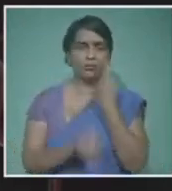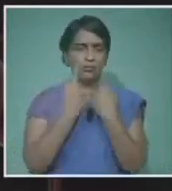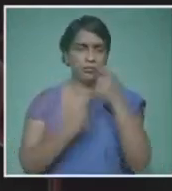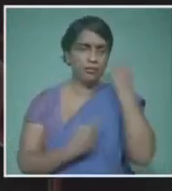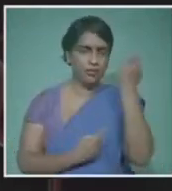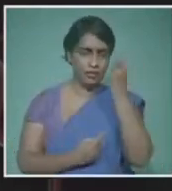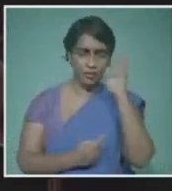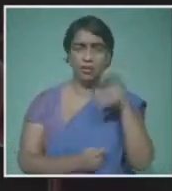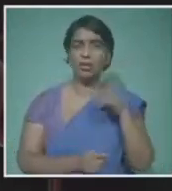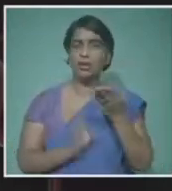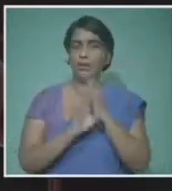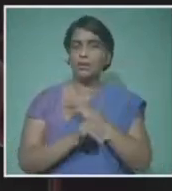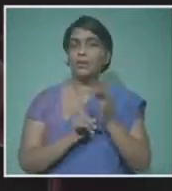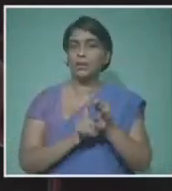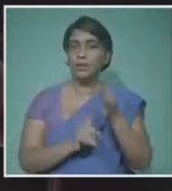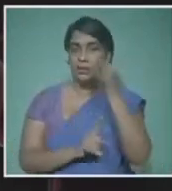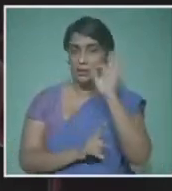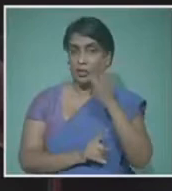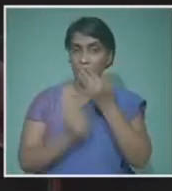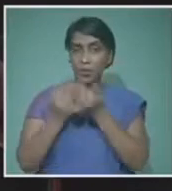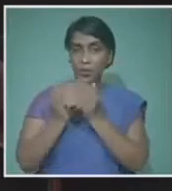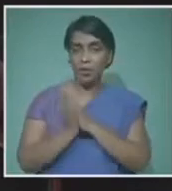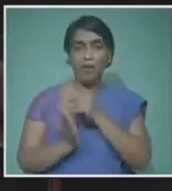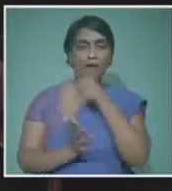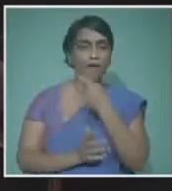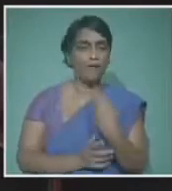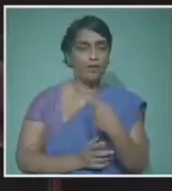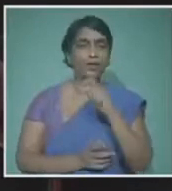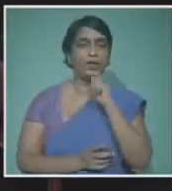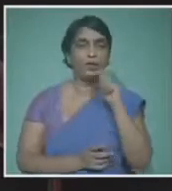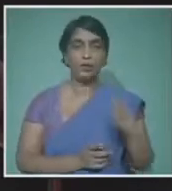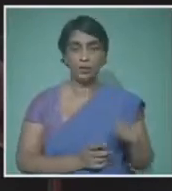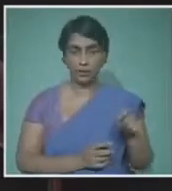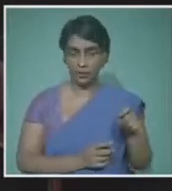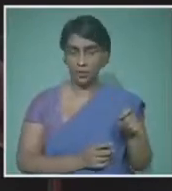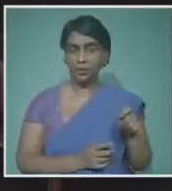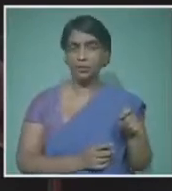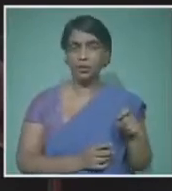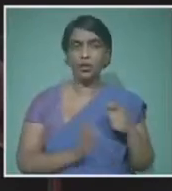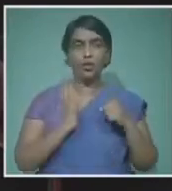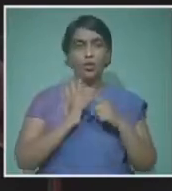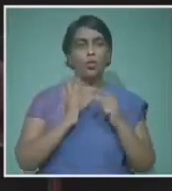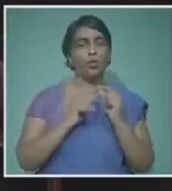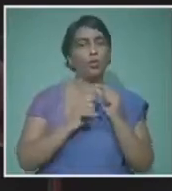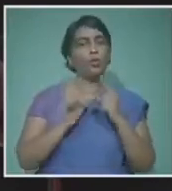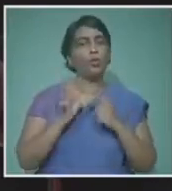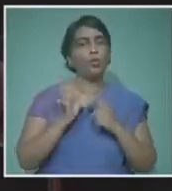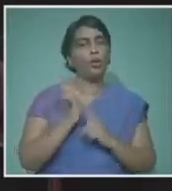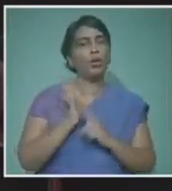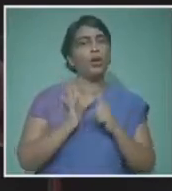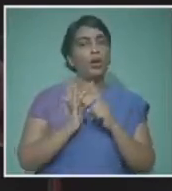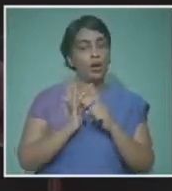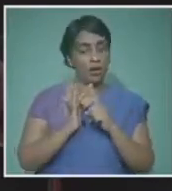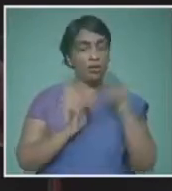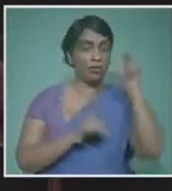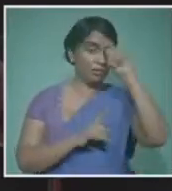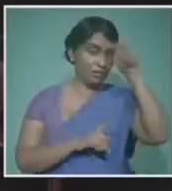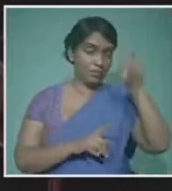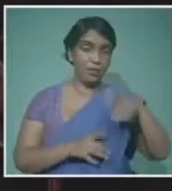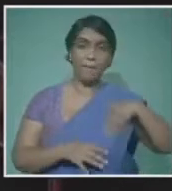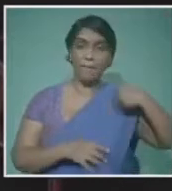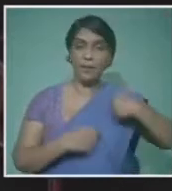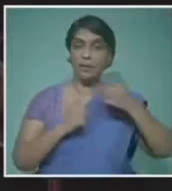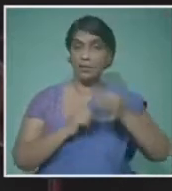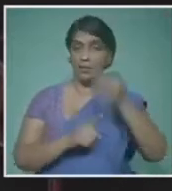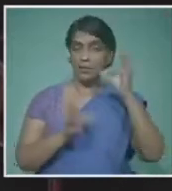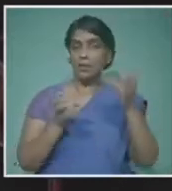සඳහා හිටපු ජනාධිපතිවරයා විසින් විශ්‍රාමලා ශ්‍රේෂ්ඨාධිකර විනිසුරු උපාලි අබේරත්න ගේ සභාපතිත්වයෙන් යුත්